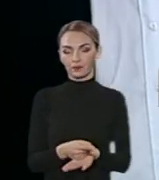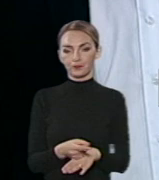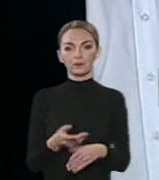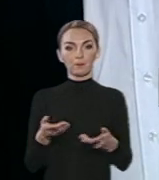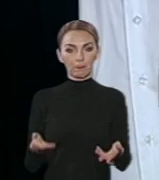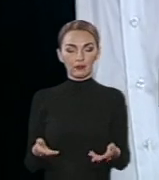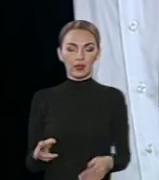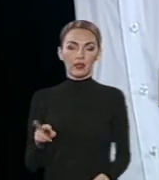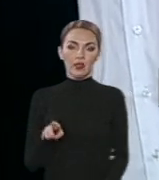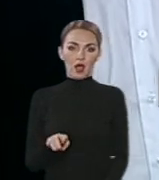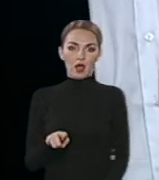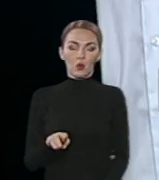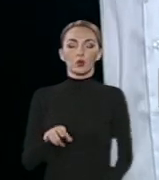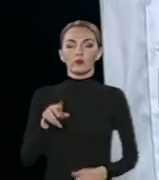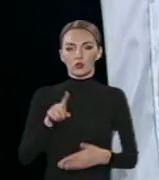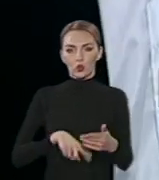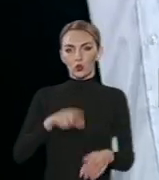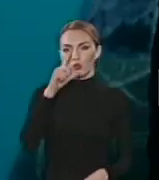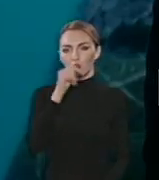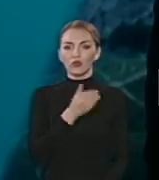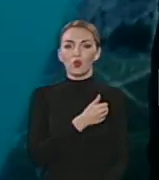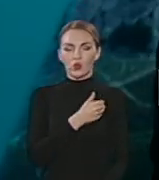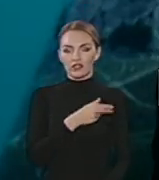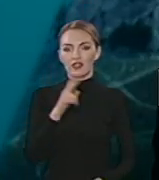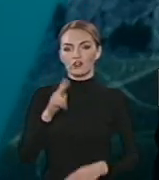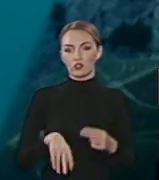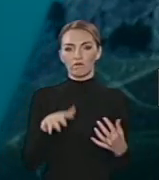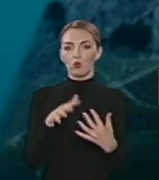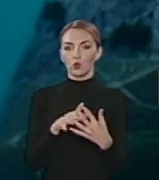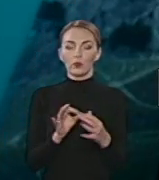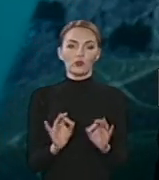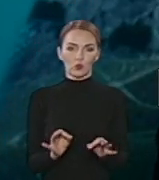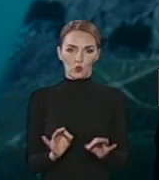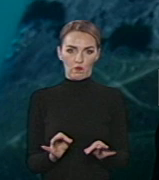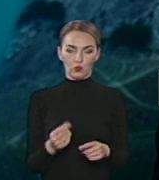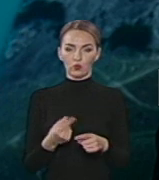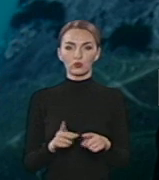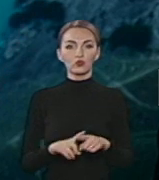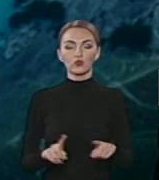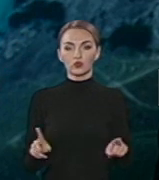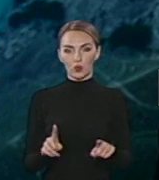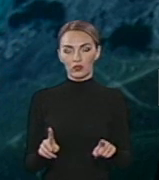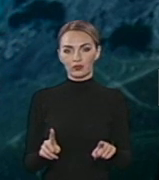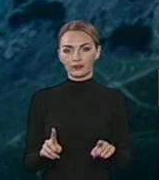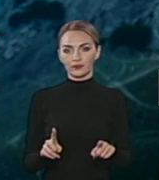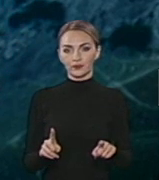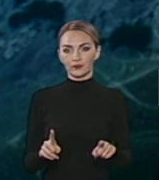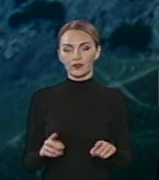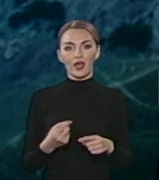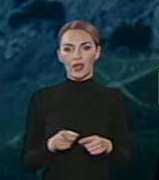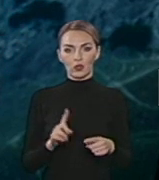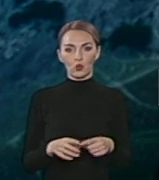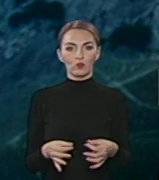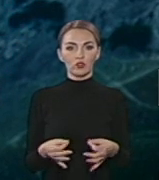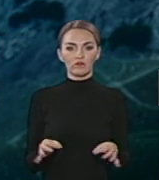Поэтому я убежден, что Путин хочет завершить эту войну. Безусловно, потому что, ну, в любом случае это